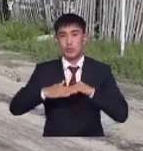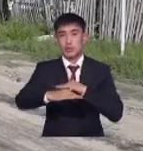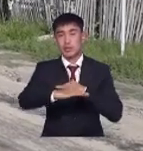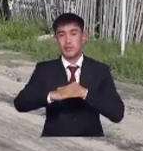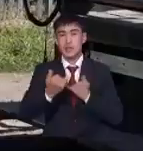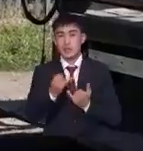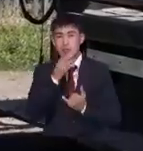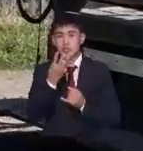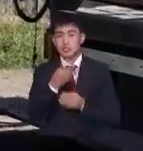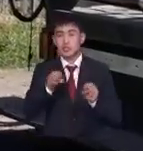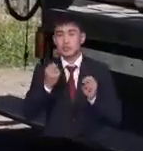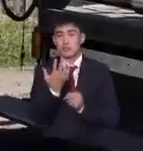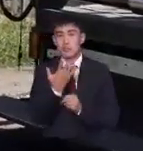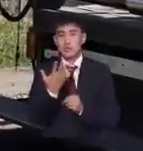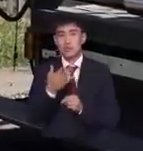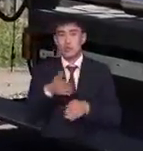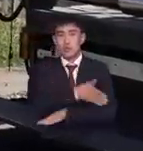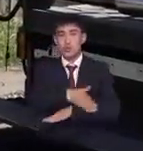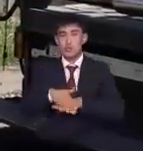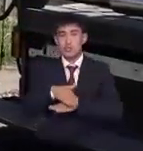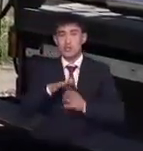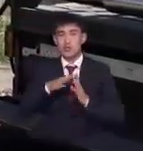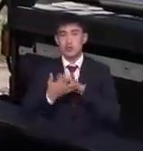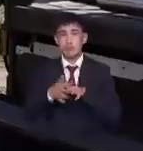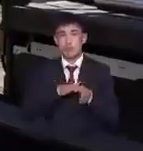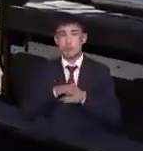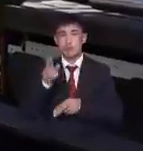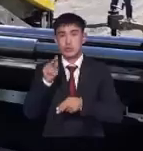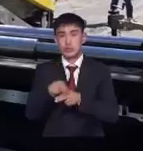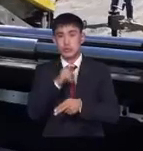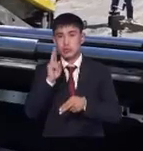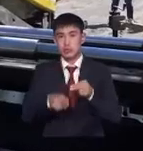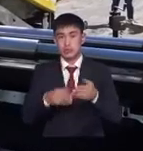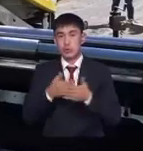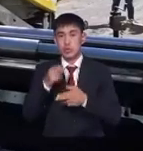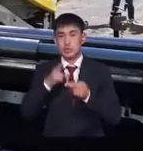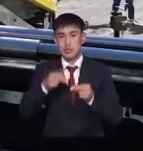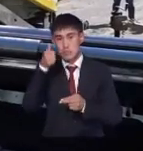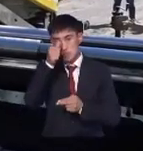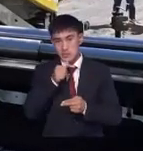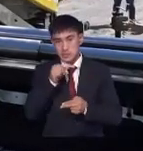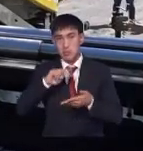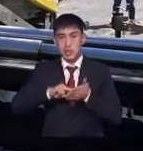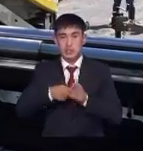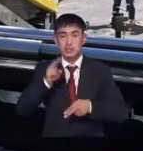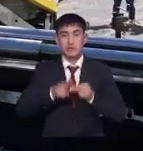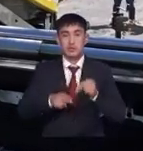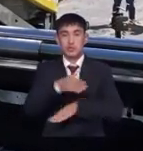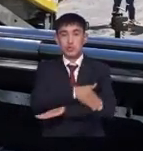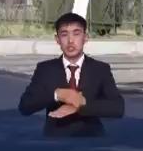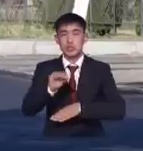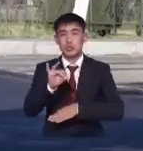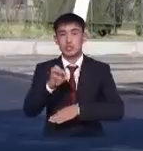данный момент 4 из 5 улиц населенного пункта уже полностью отремонтированы, а до конца месяца планируется завершение ремонта улицы